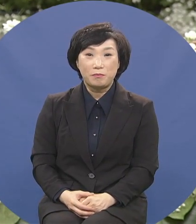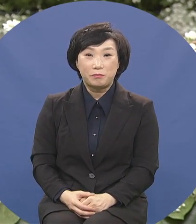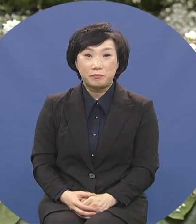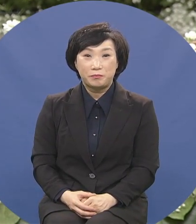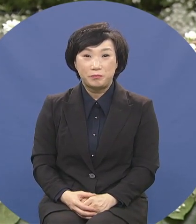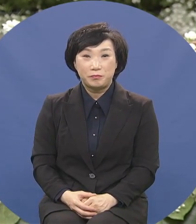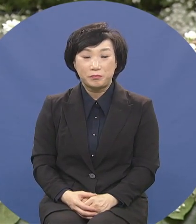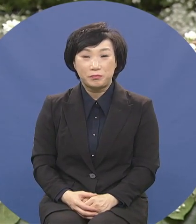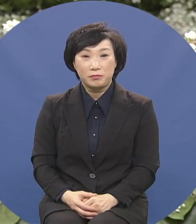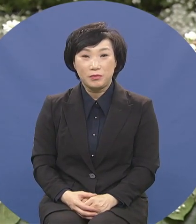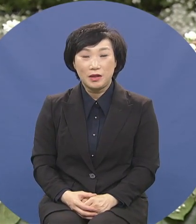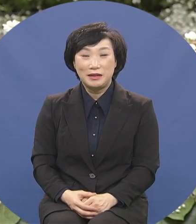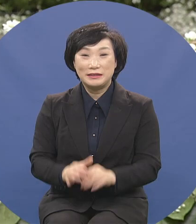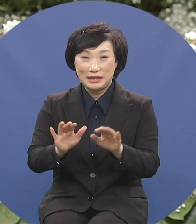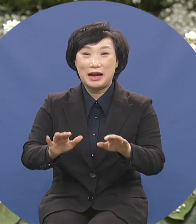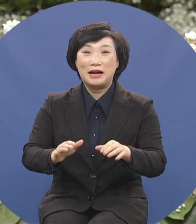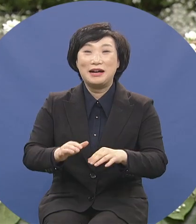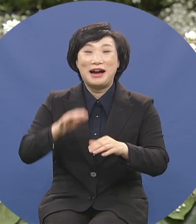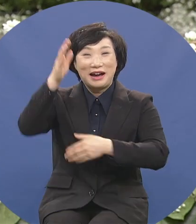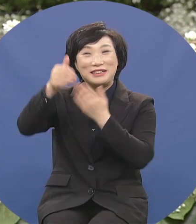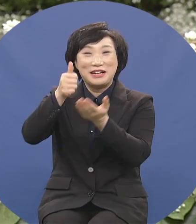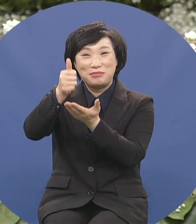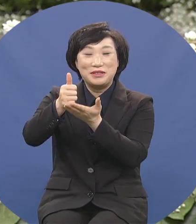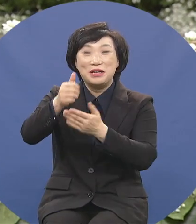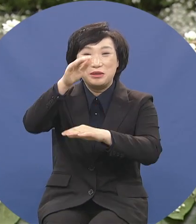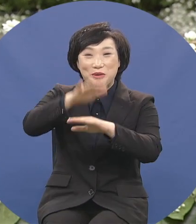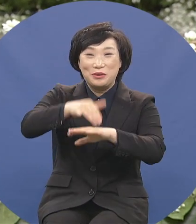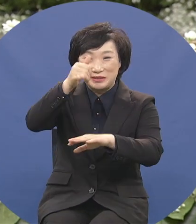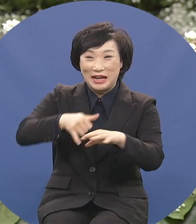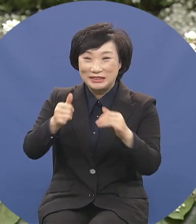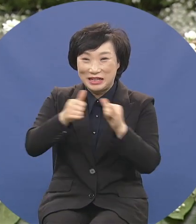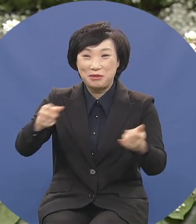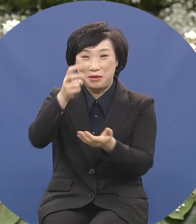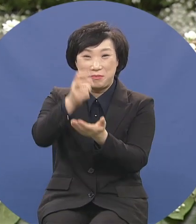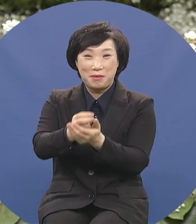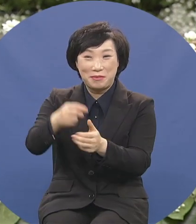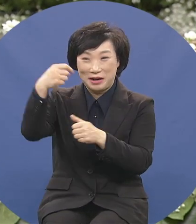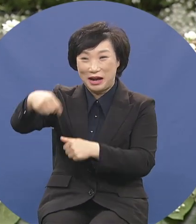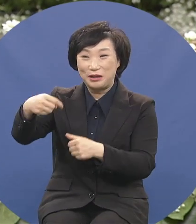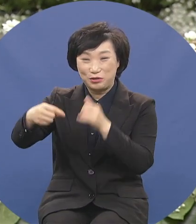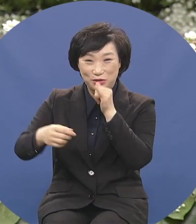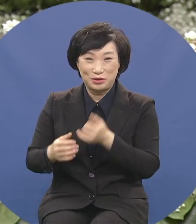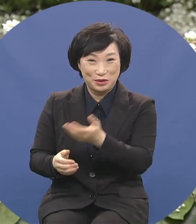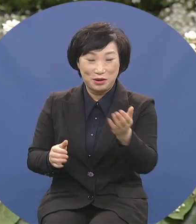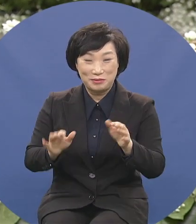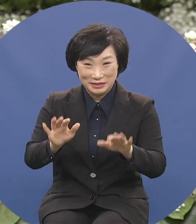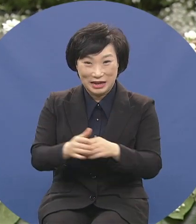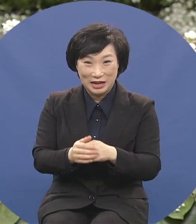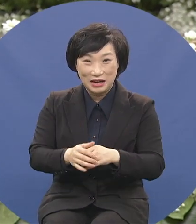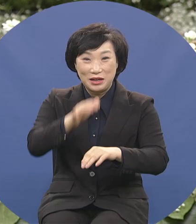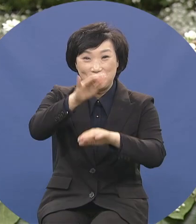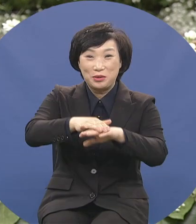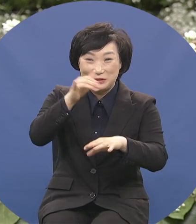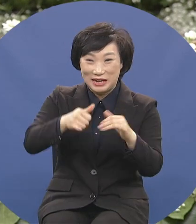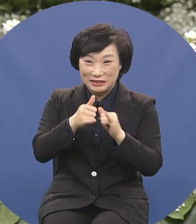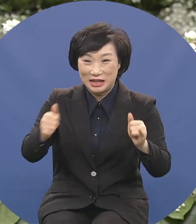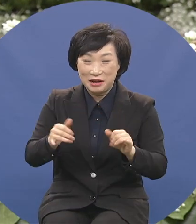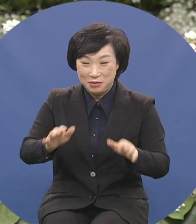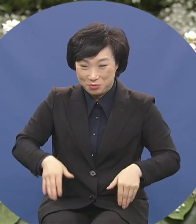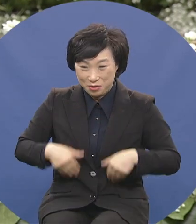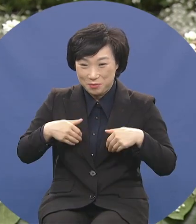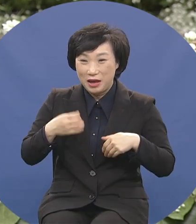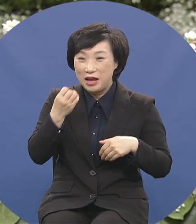하나님께서 농부의 법칙을 가르치셨습니다. 농부가 곡식을